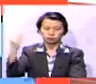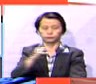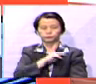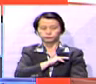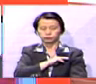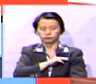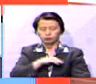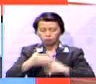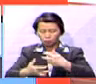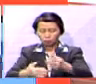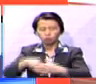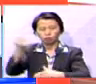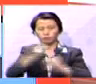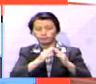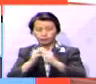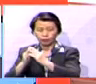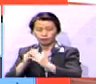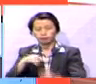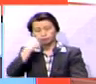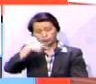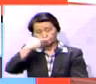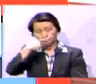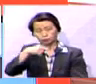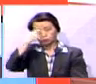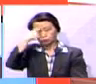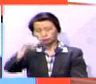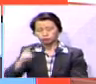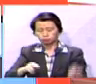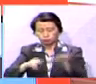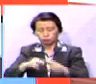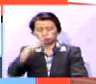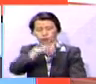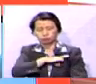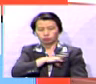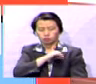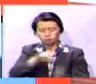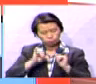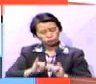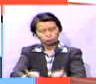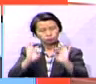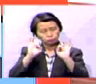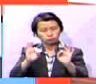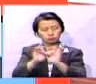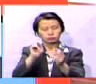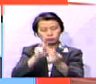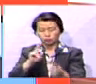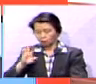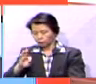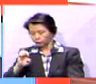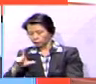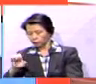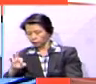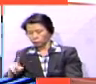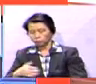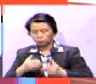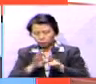Luar Bandar dan Wilayah Datuk Seri Ismail Sabri Yaakob berkata, bagi menambah keuntungan dan kekal relevan, Felcra merangka perancangan